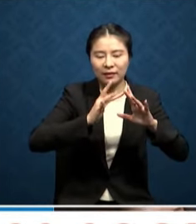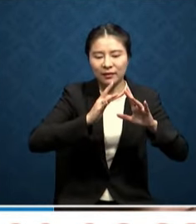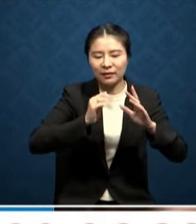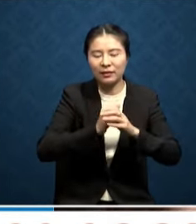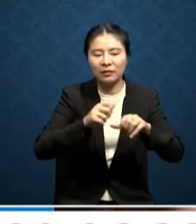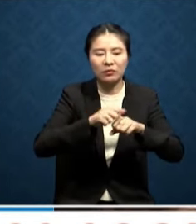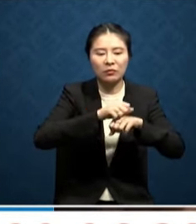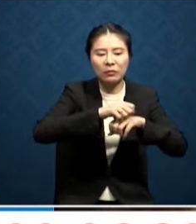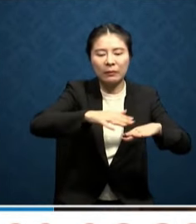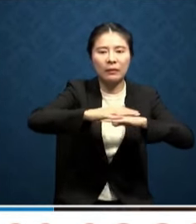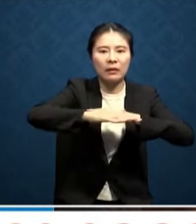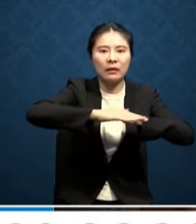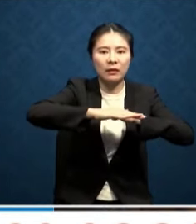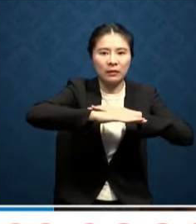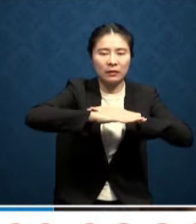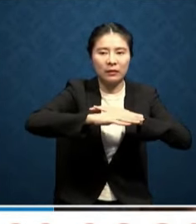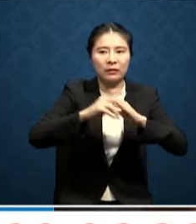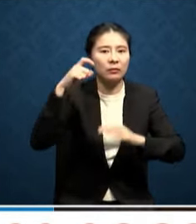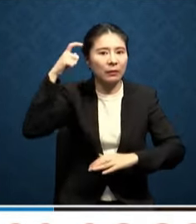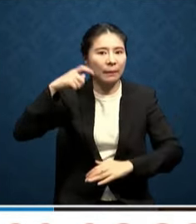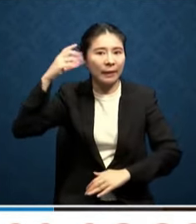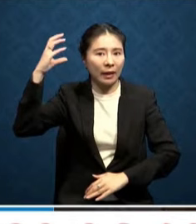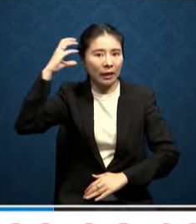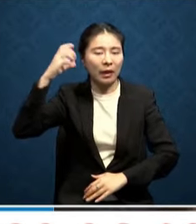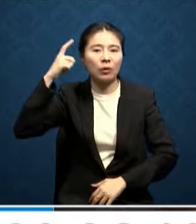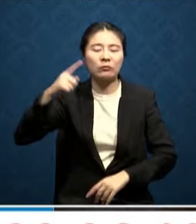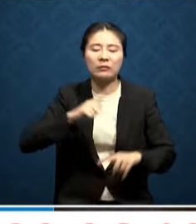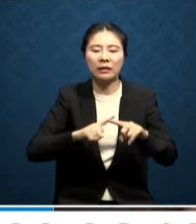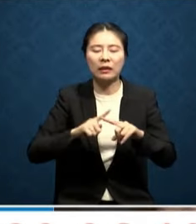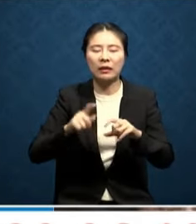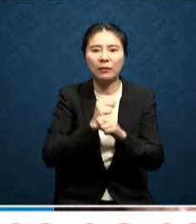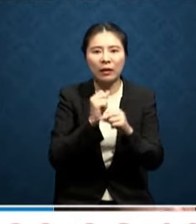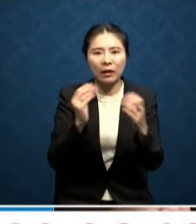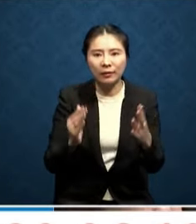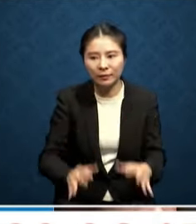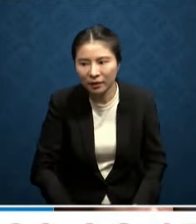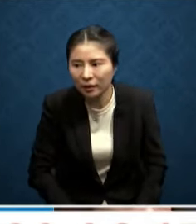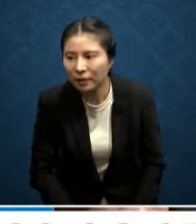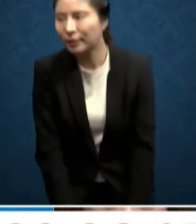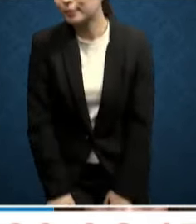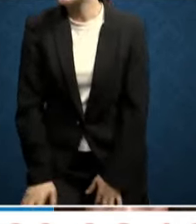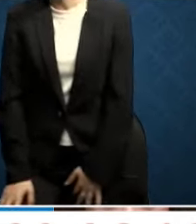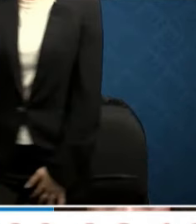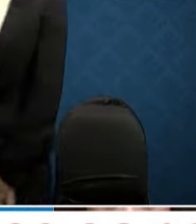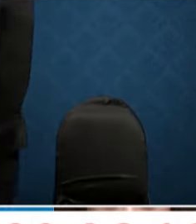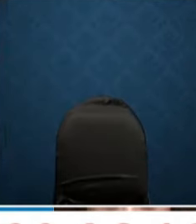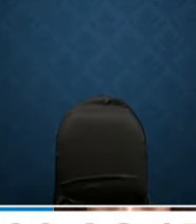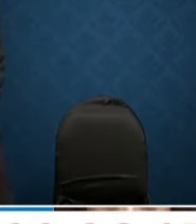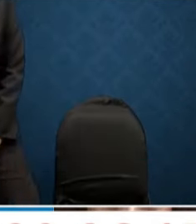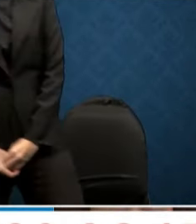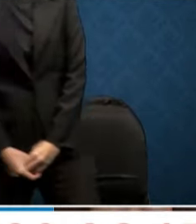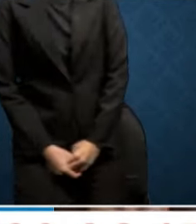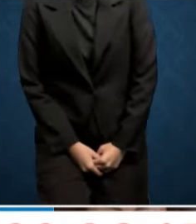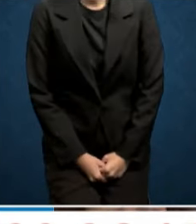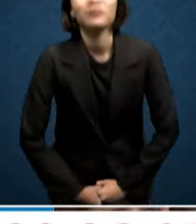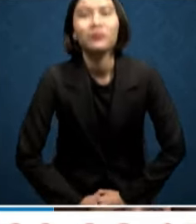ส่งไปยังประเทศใกล้ๆบ้านเราบริเวณชายแดนหรือไม่แล้วก็ในส่วนของสำนักงานนั้น